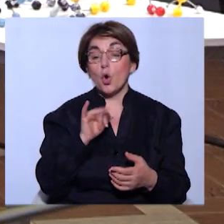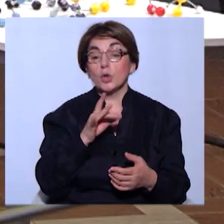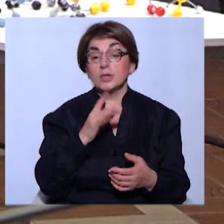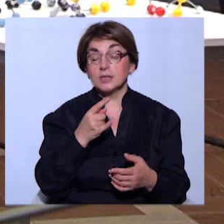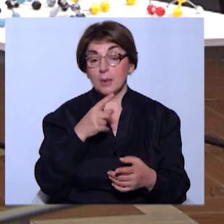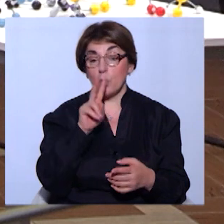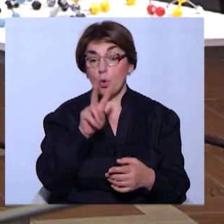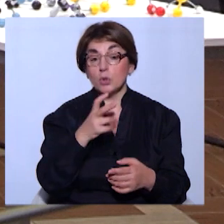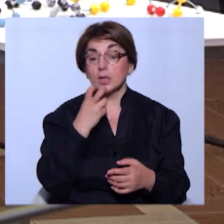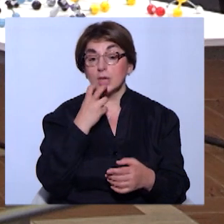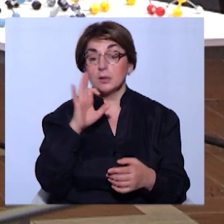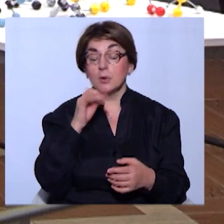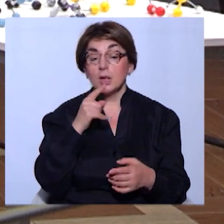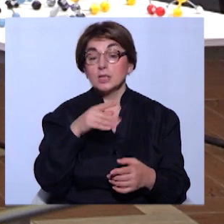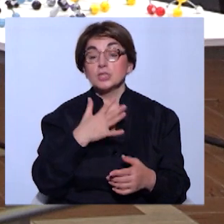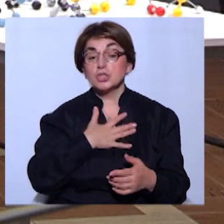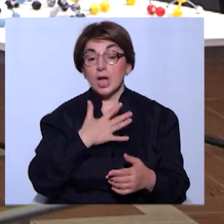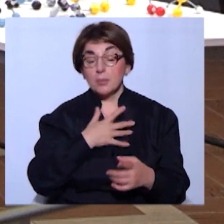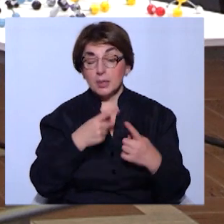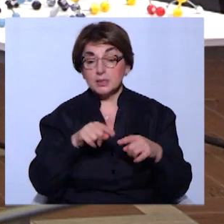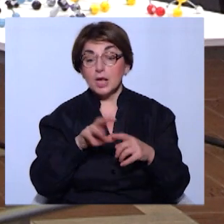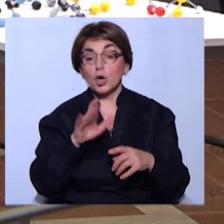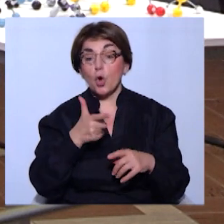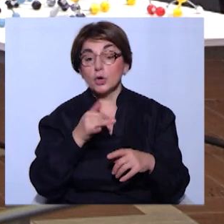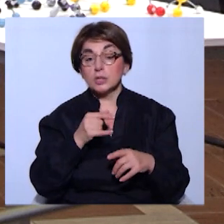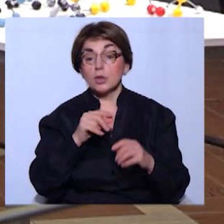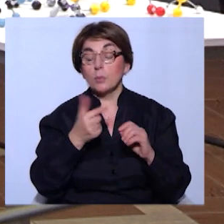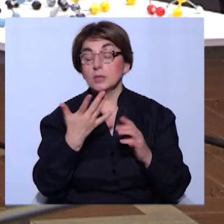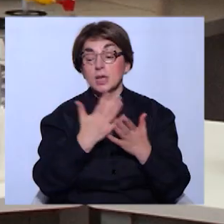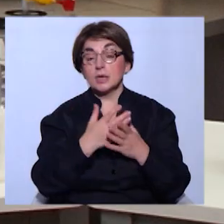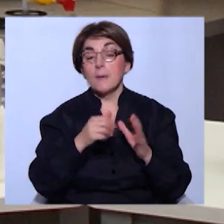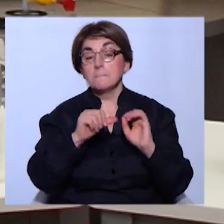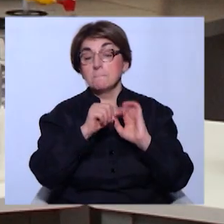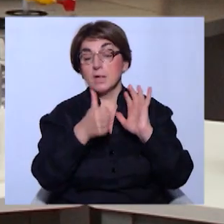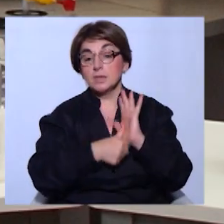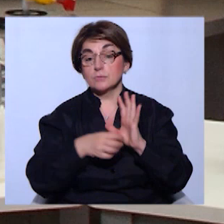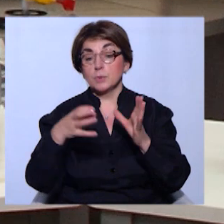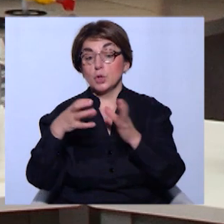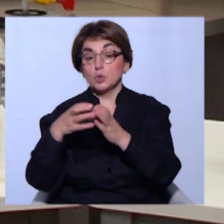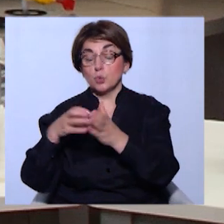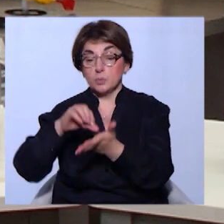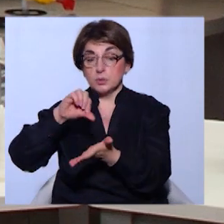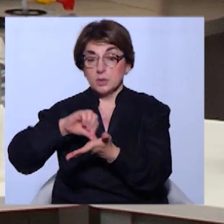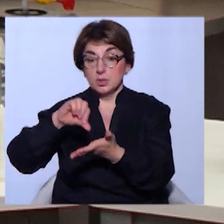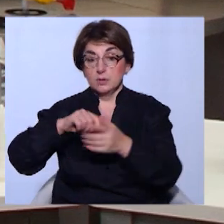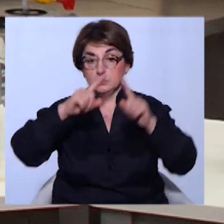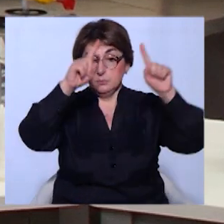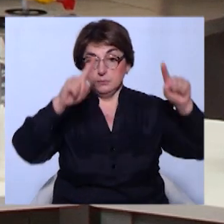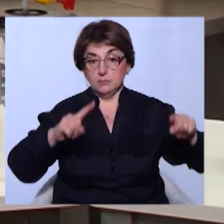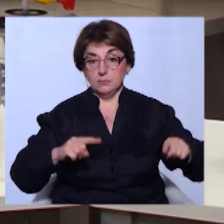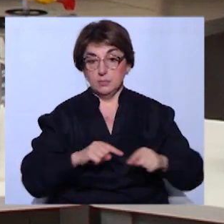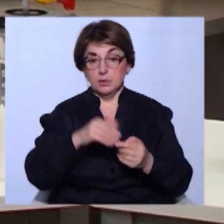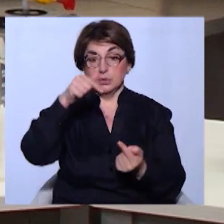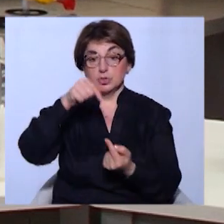მინდა დღეს გესაუბროთ, ეს არის ჟანგბადი და გოგირდი, რომლებიც არიან მე-16 ჯგუფის წარმომადგენლები. ახალი პერიოდულობის ცხრილის მიხედვით, ხოლო